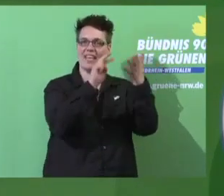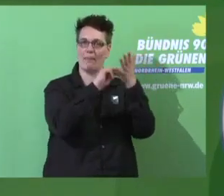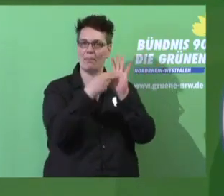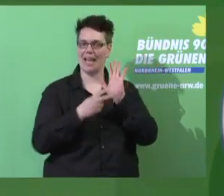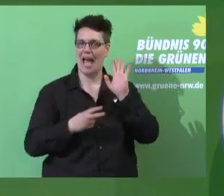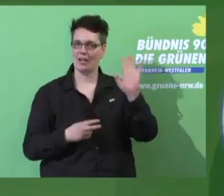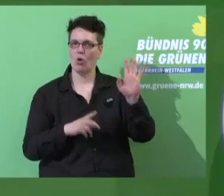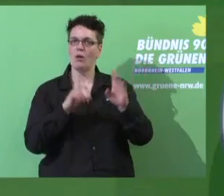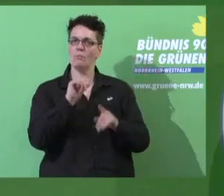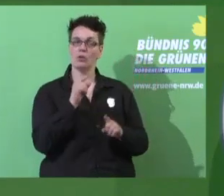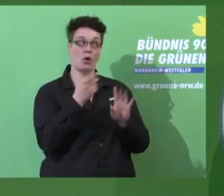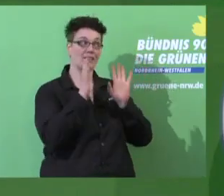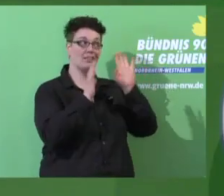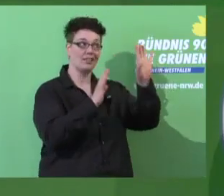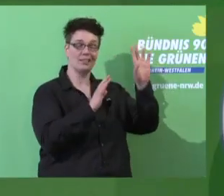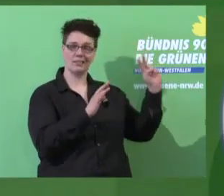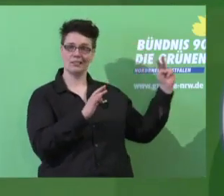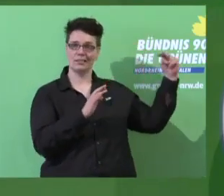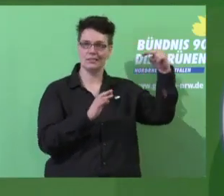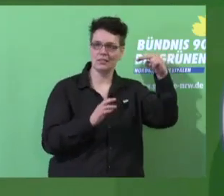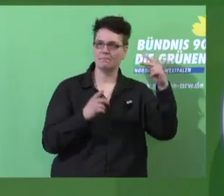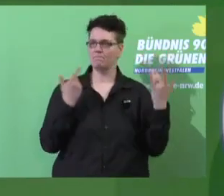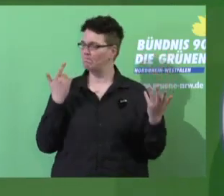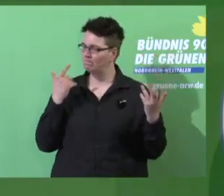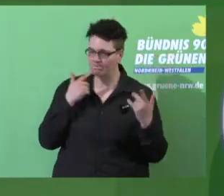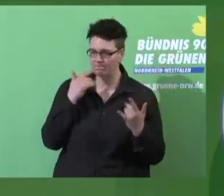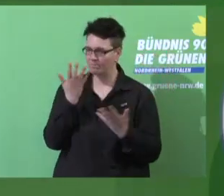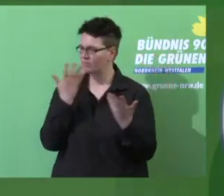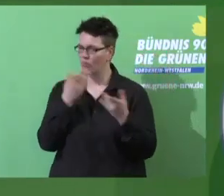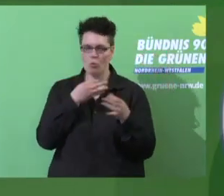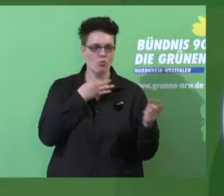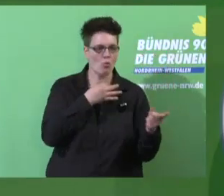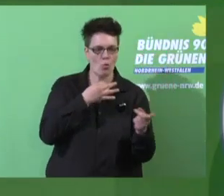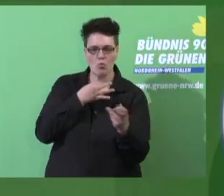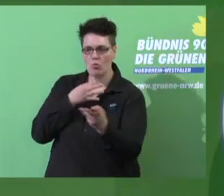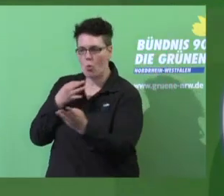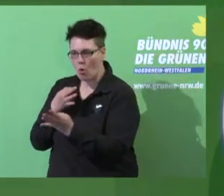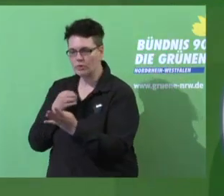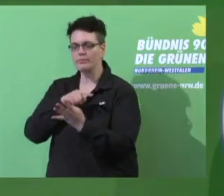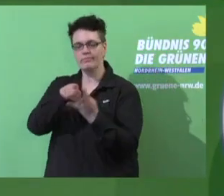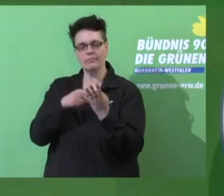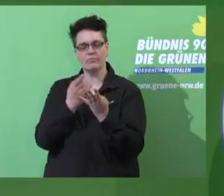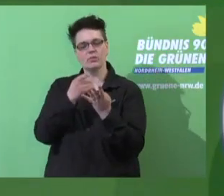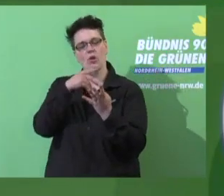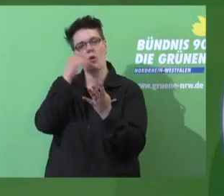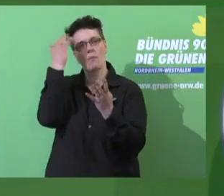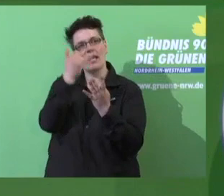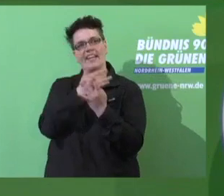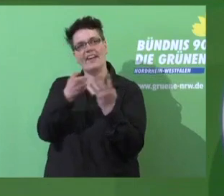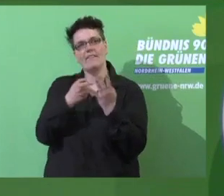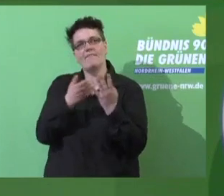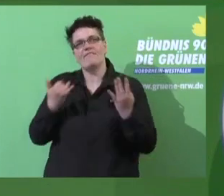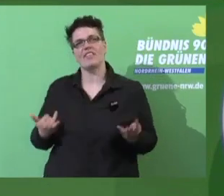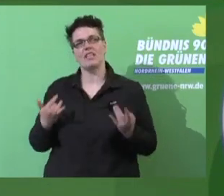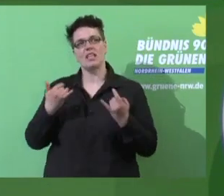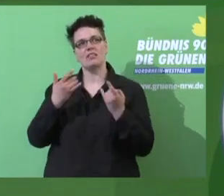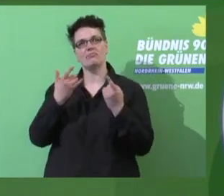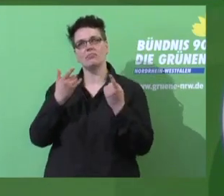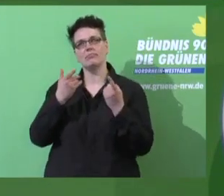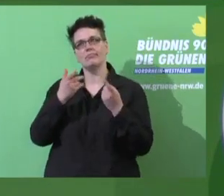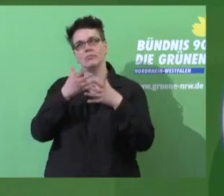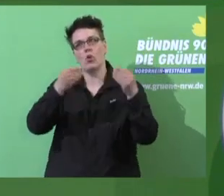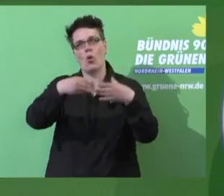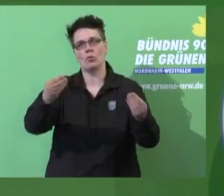Bundessicht überlegt, wo sind die größten Engpässe und wie kann man diese Engpässe beseitigen. Und im Bereich der Schiene sind mit die größten